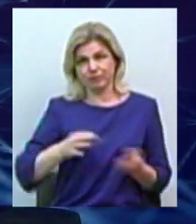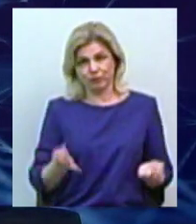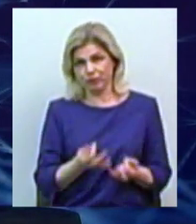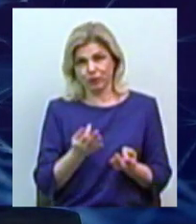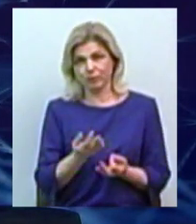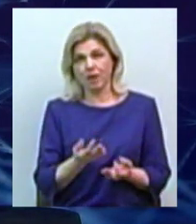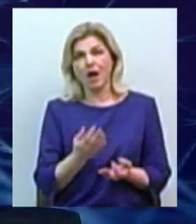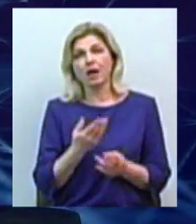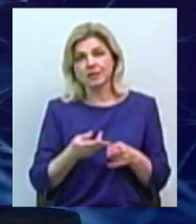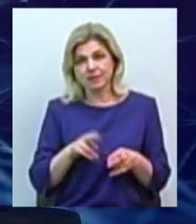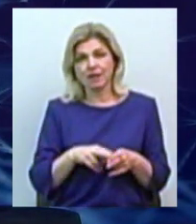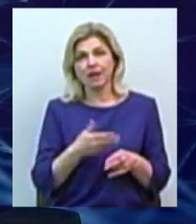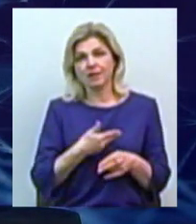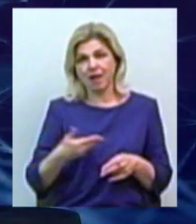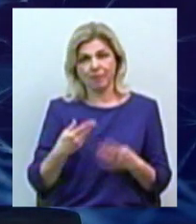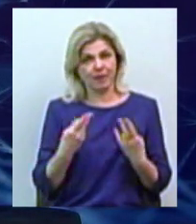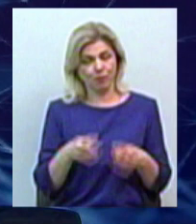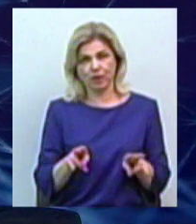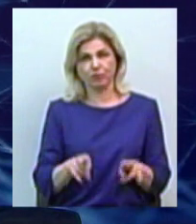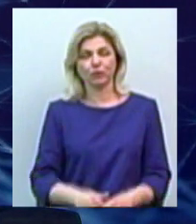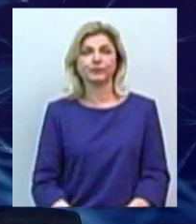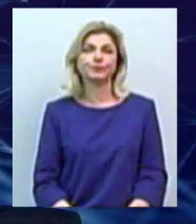ну, а це нам, містянам, не потрібно.